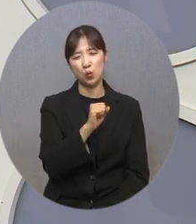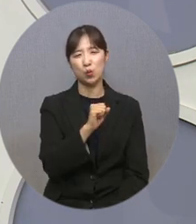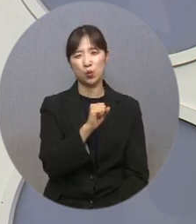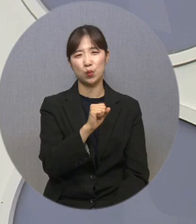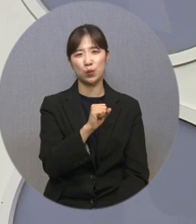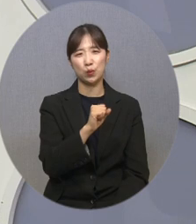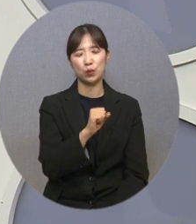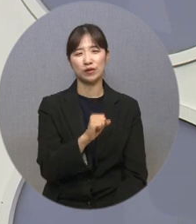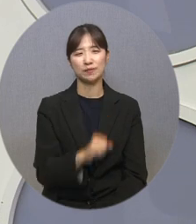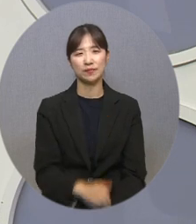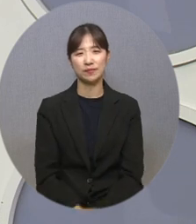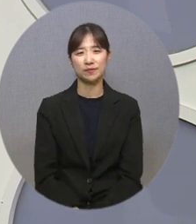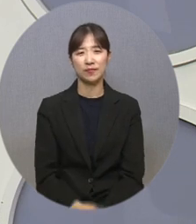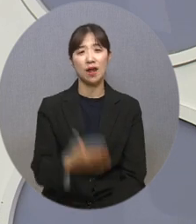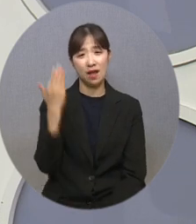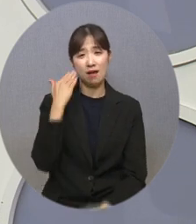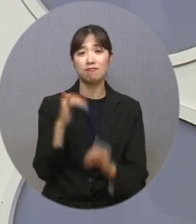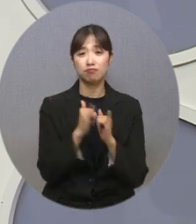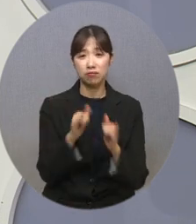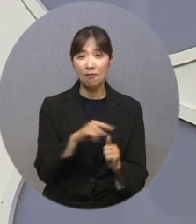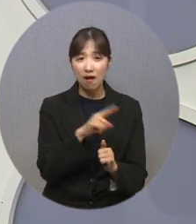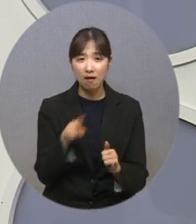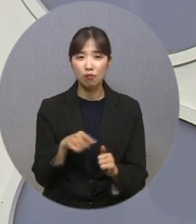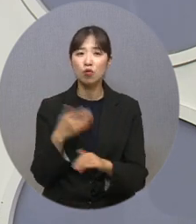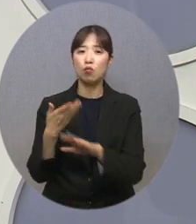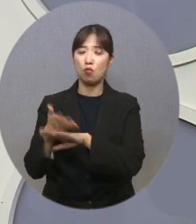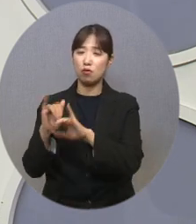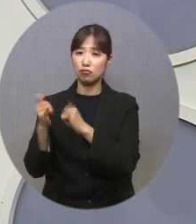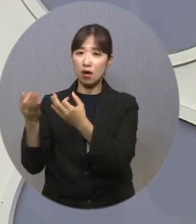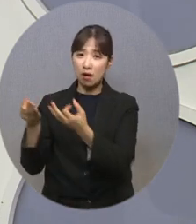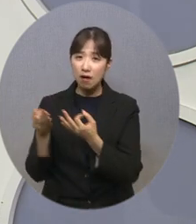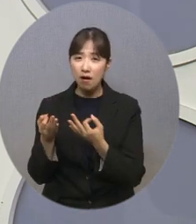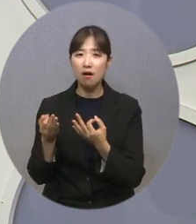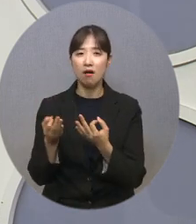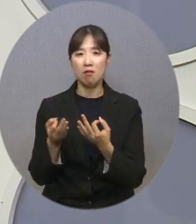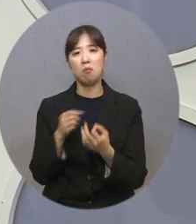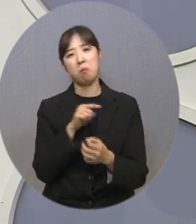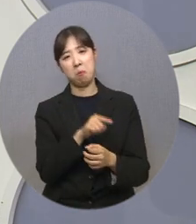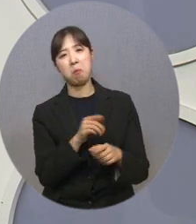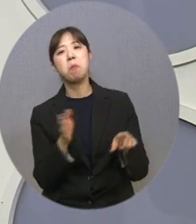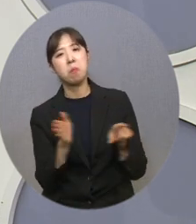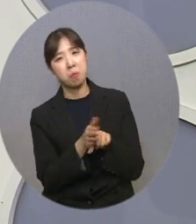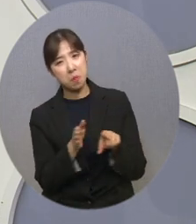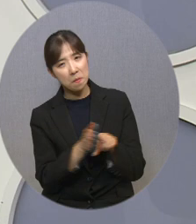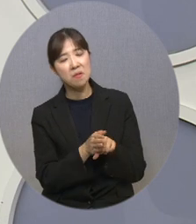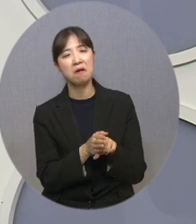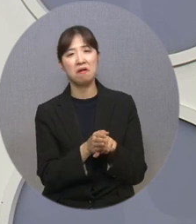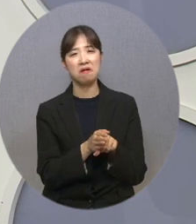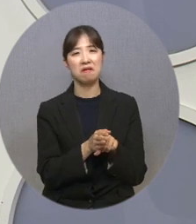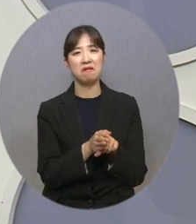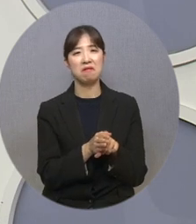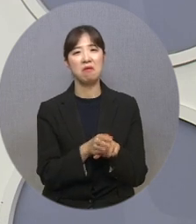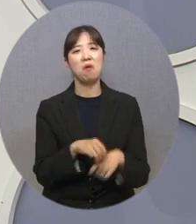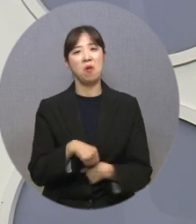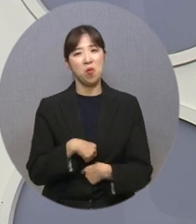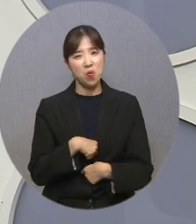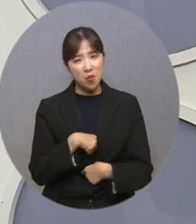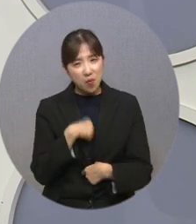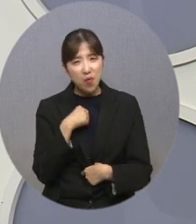괜찮다. 우리 한국 사람들이 외국 사람들한테도 참 믿음직하고